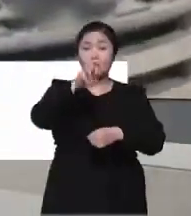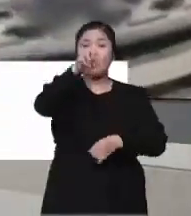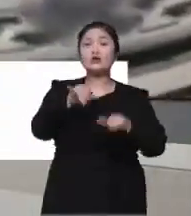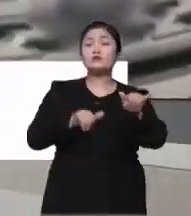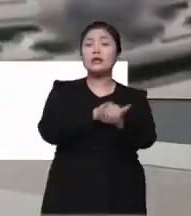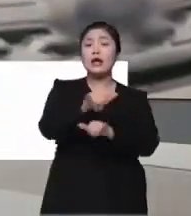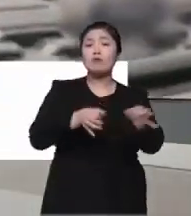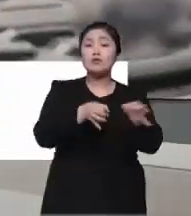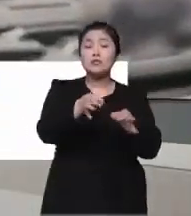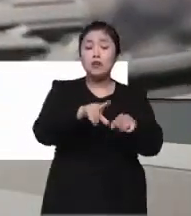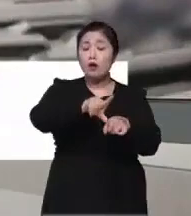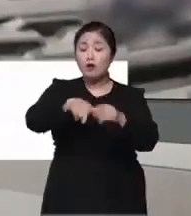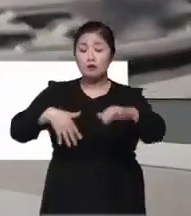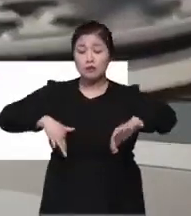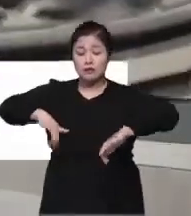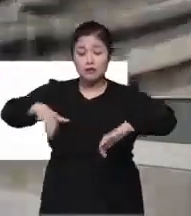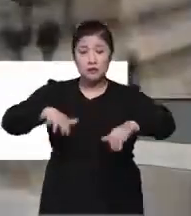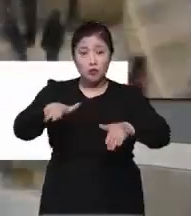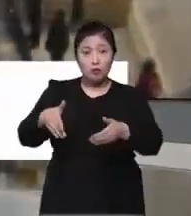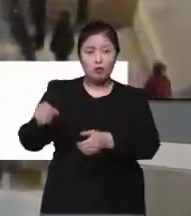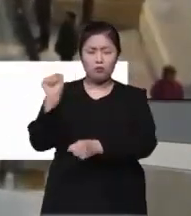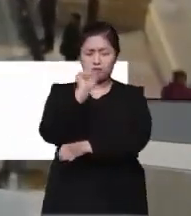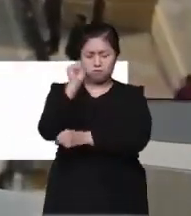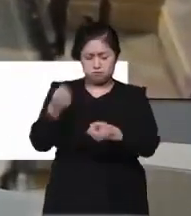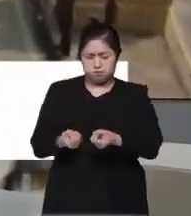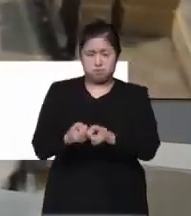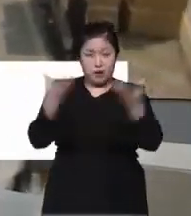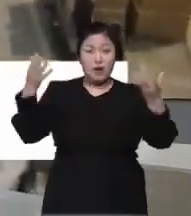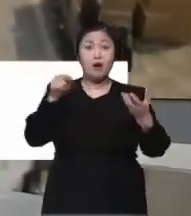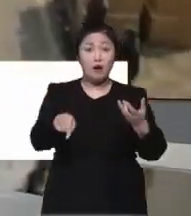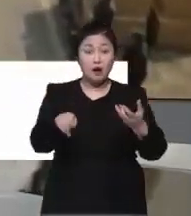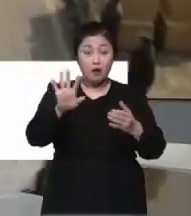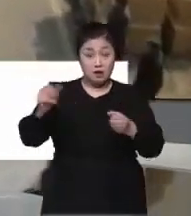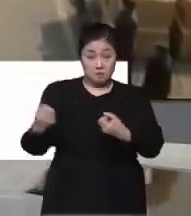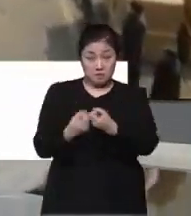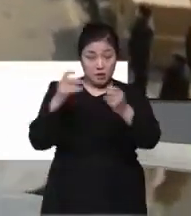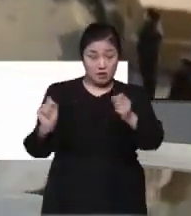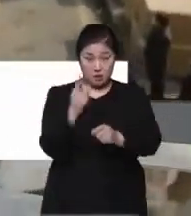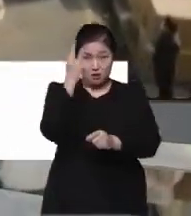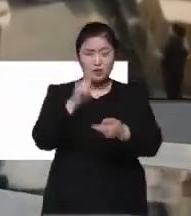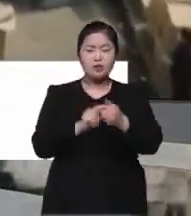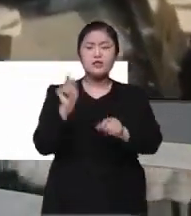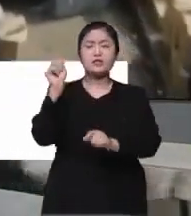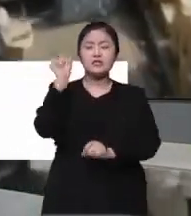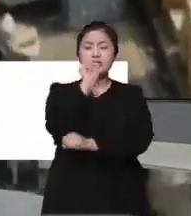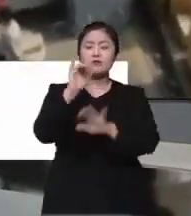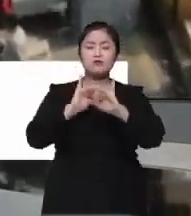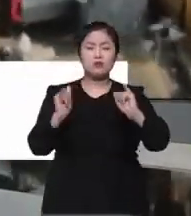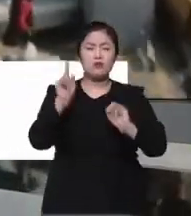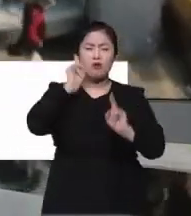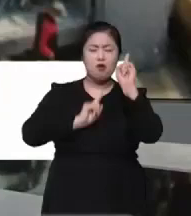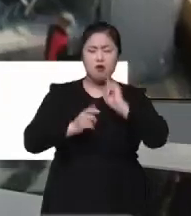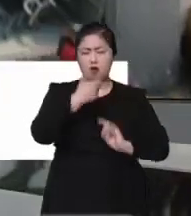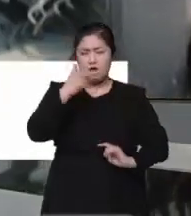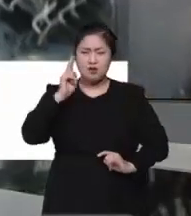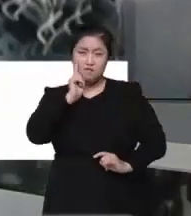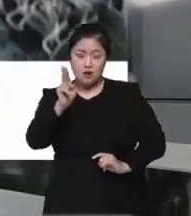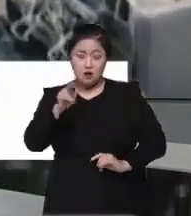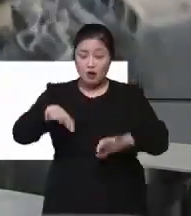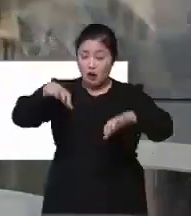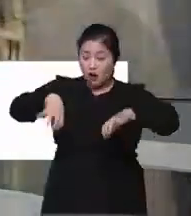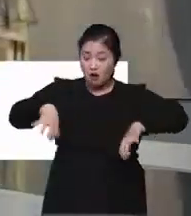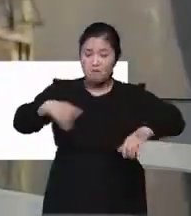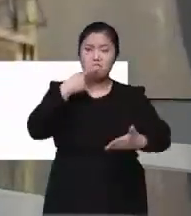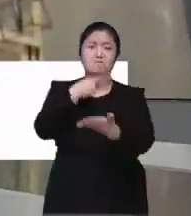광주 양동시장 인근 도로에서 발생한 폭발 사고인데요. 이 사고로 차량 운전자가 중상을 입고 주변 상가들이